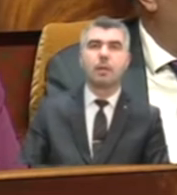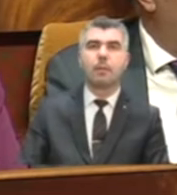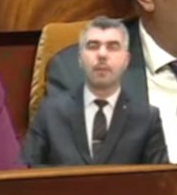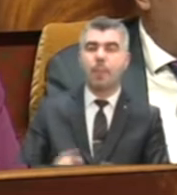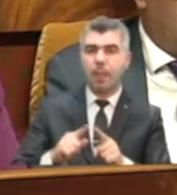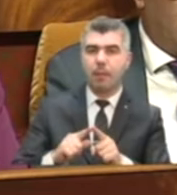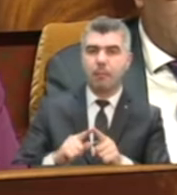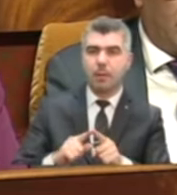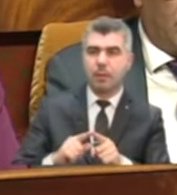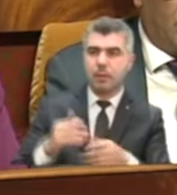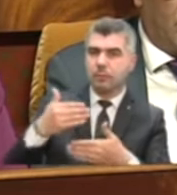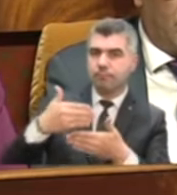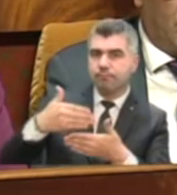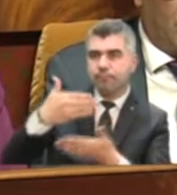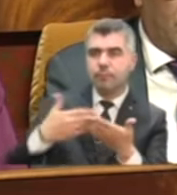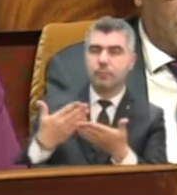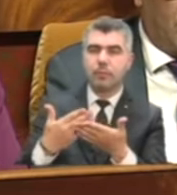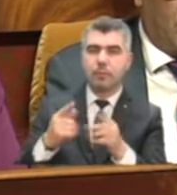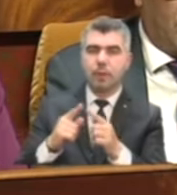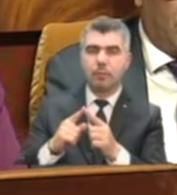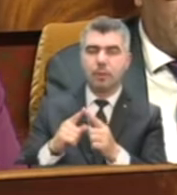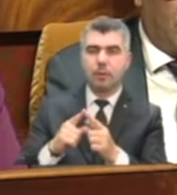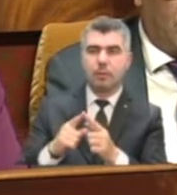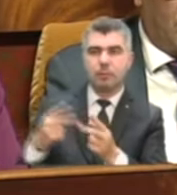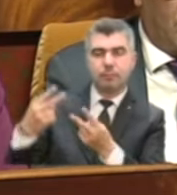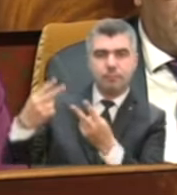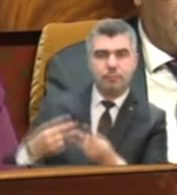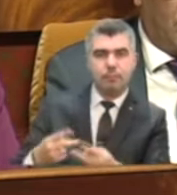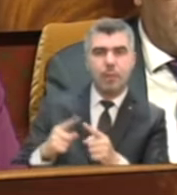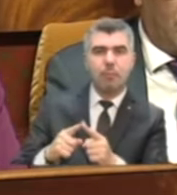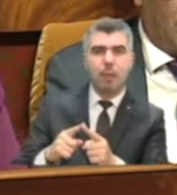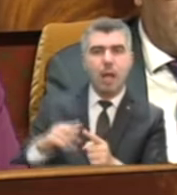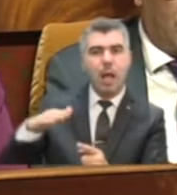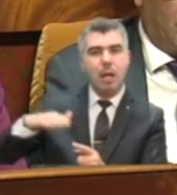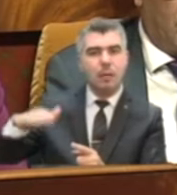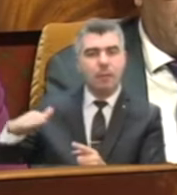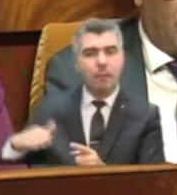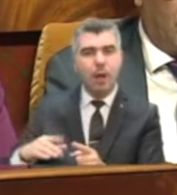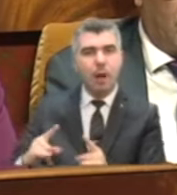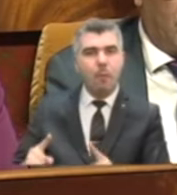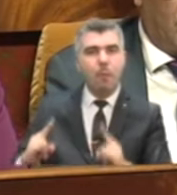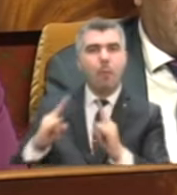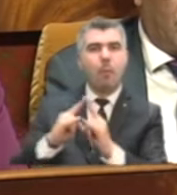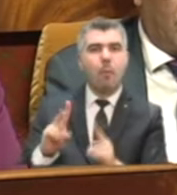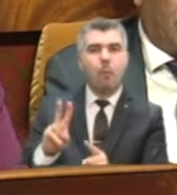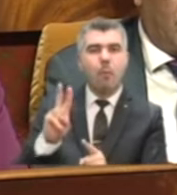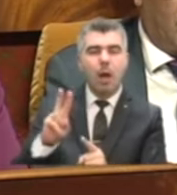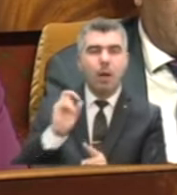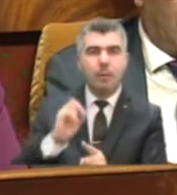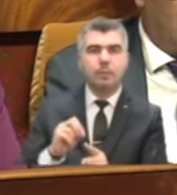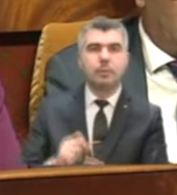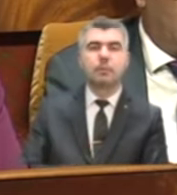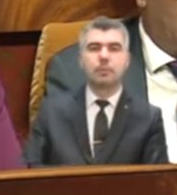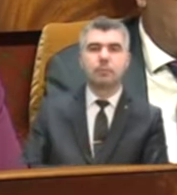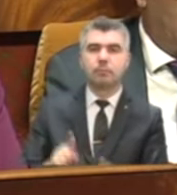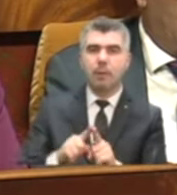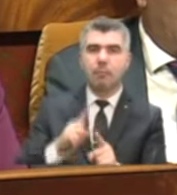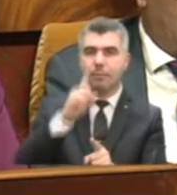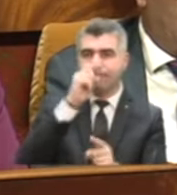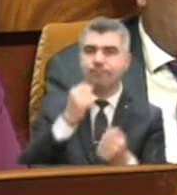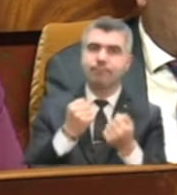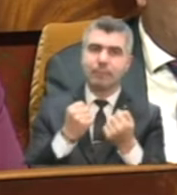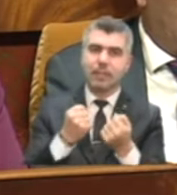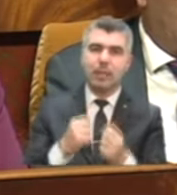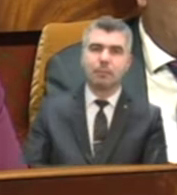للبنيات التحتيه فتتبقى ديال الاستقبال ديال هذه الشريحه ديال الاطفال فتتبقى في واحد الحاله يعني كارثيه السيد